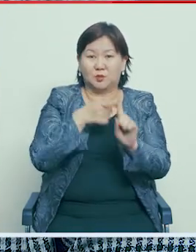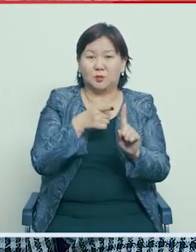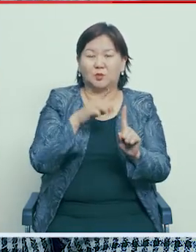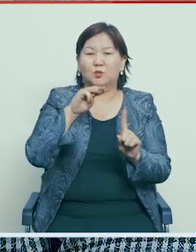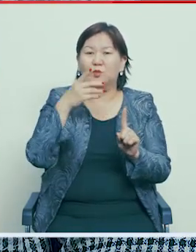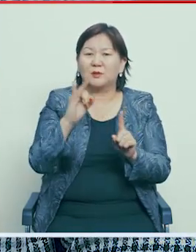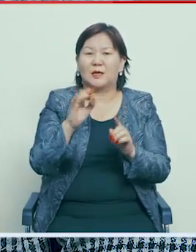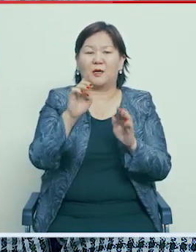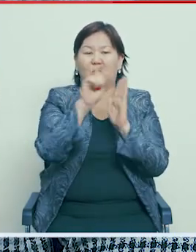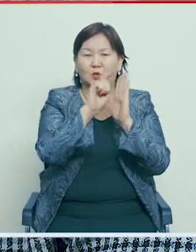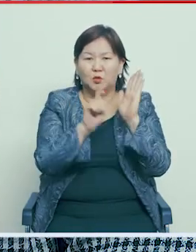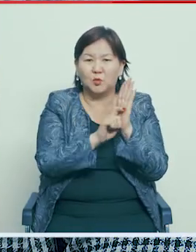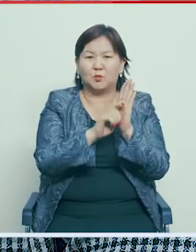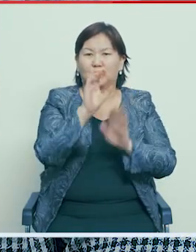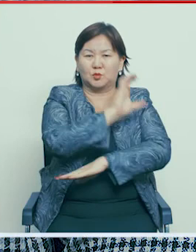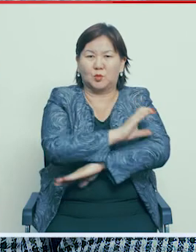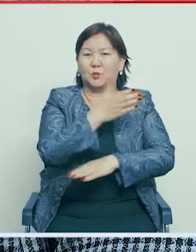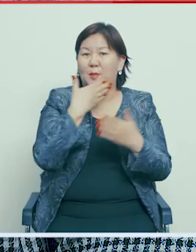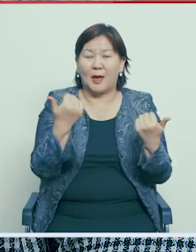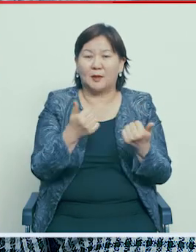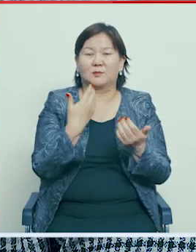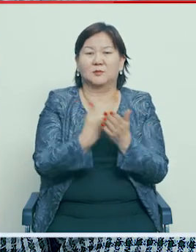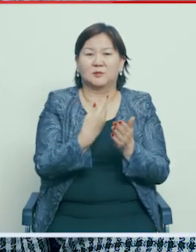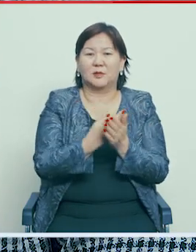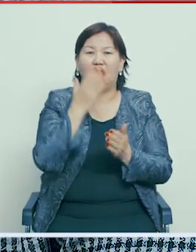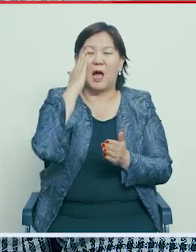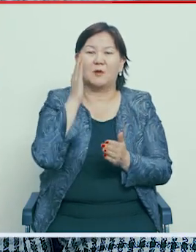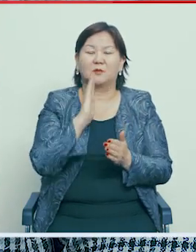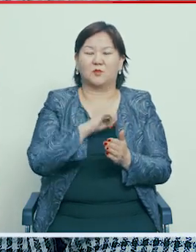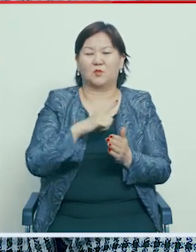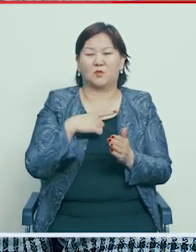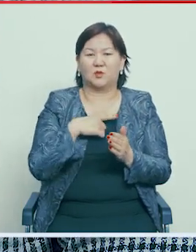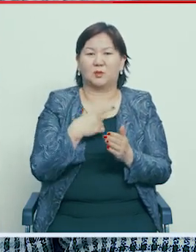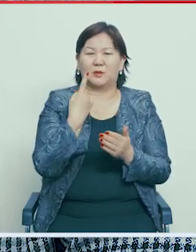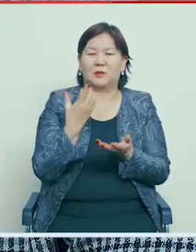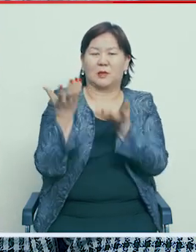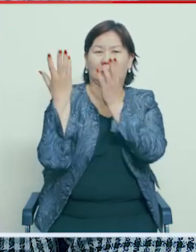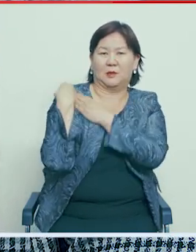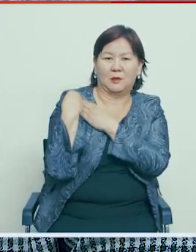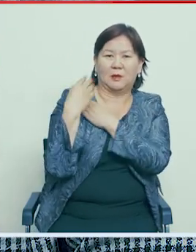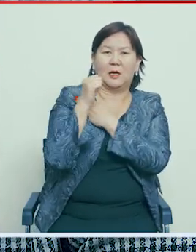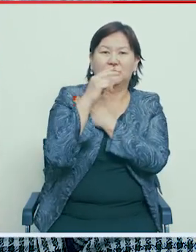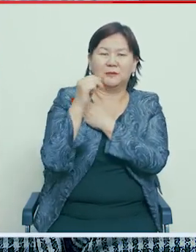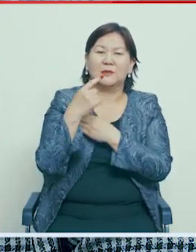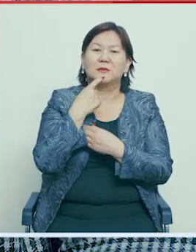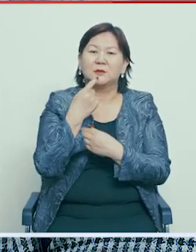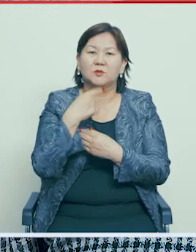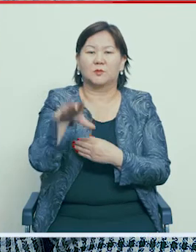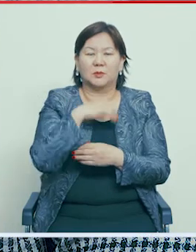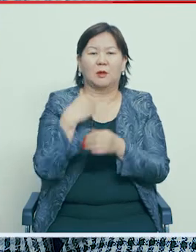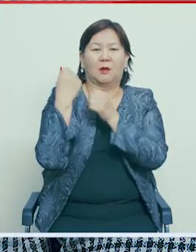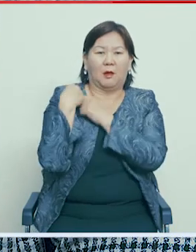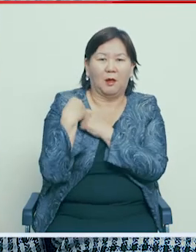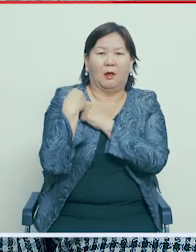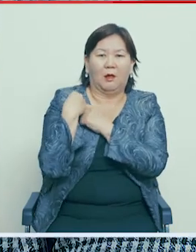тийм сургалт хөтөлбөрт одоо ийм байдаггүй. Тэгээ эцэг эхчүүдийн ерөөсөө өөрийнх нь ганц нуруунд ирэх ачаа юм шиг л бодож ил бид нар л одоо